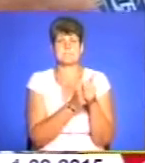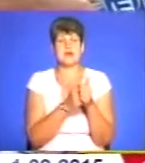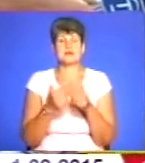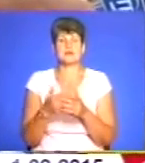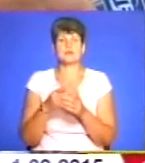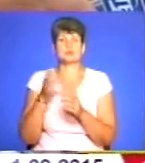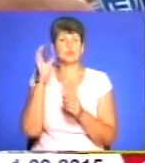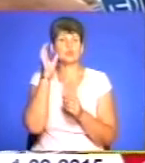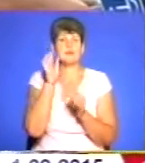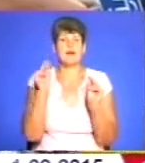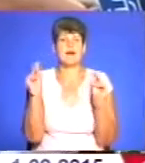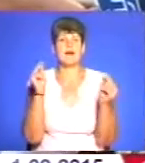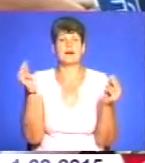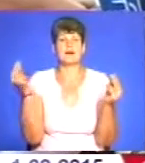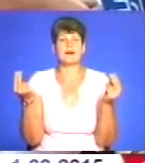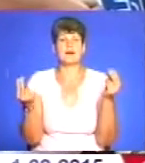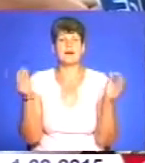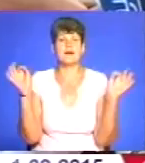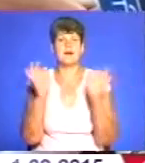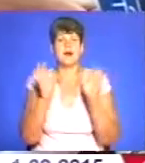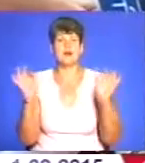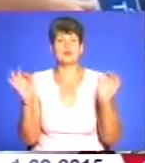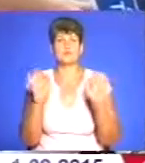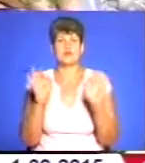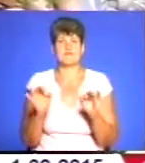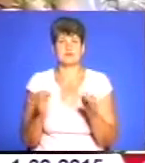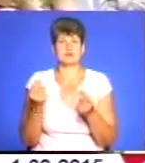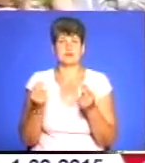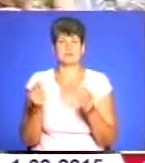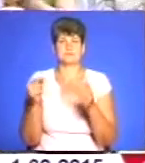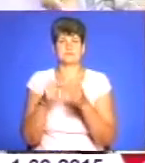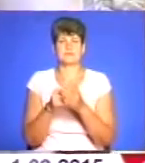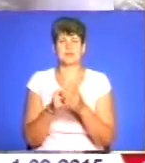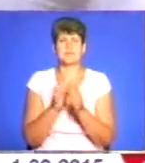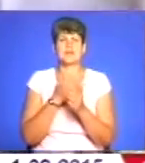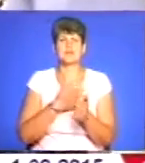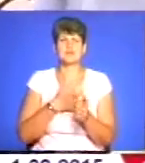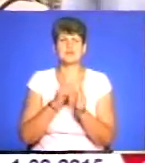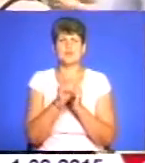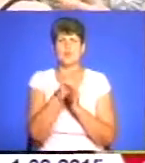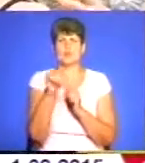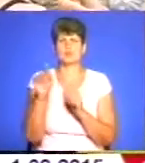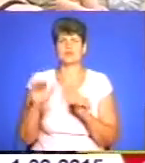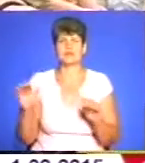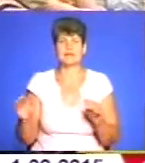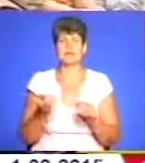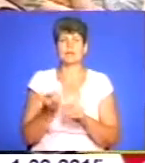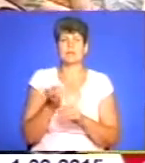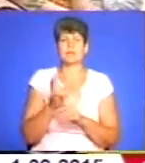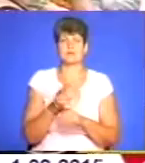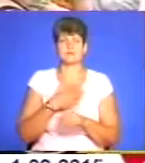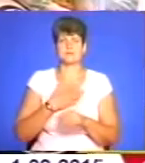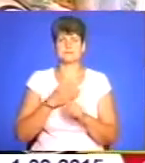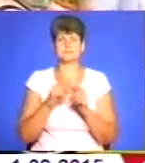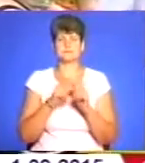вони грають, щоб правильно заграти і вступити в такт. Переживаю за кожну дитину, зокрема, яка переступає поріг нашої